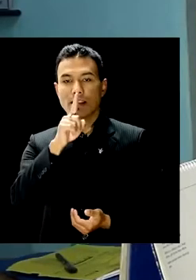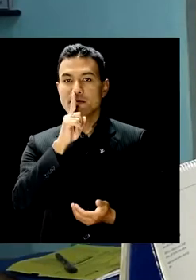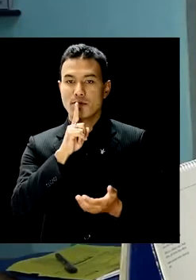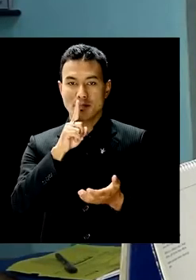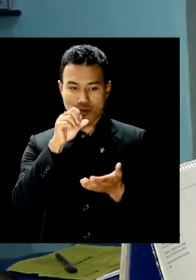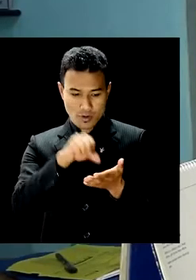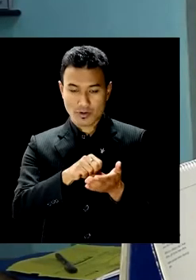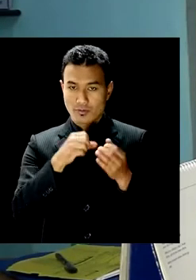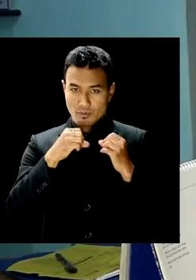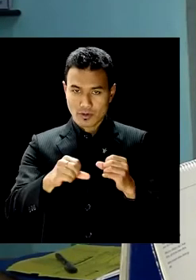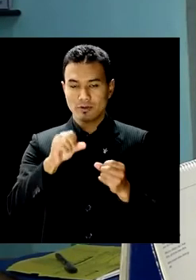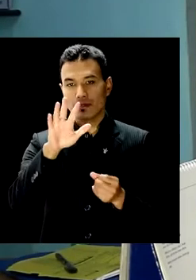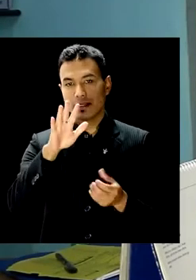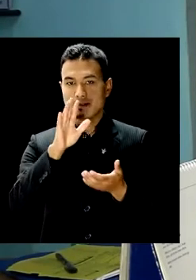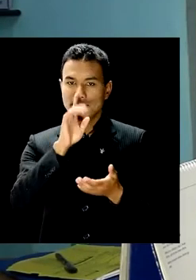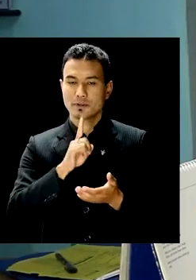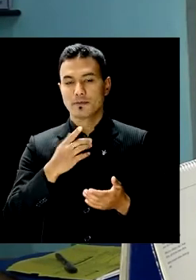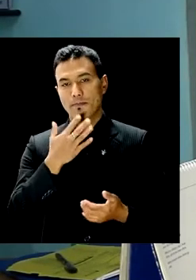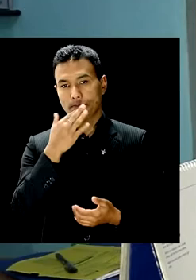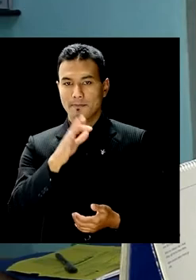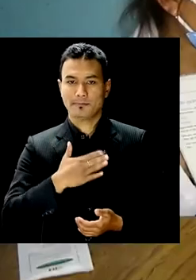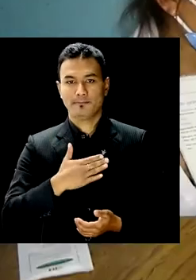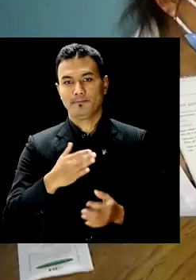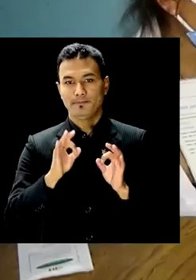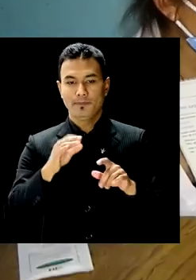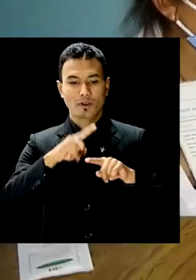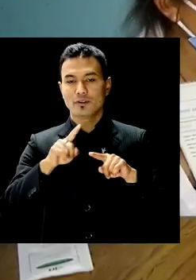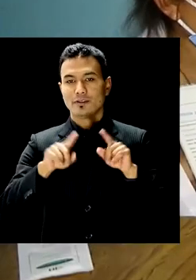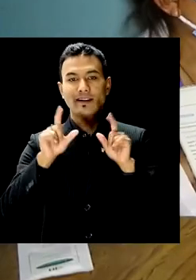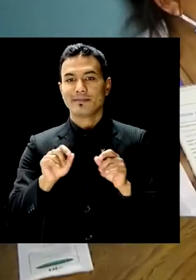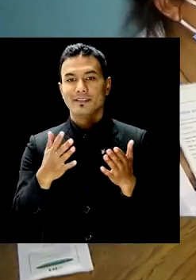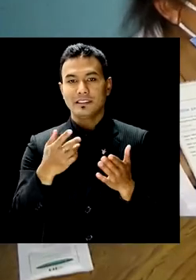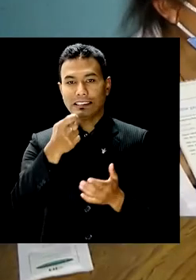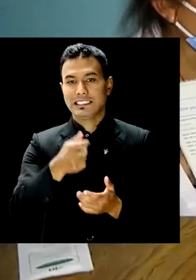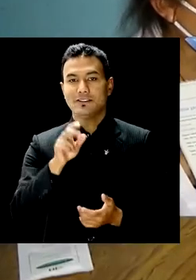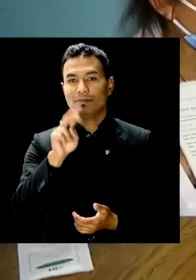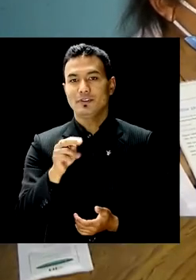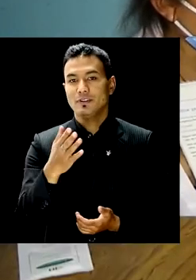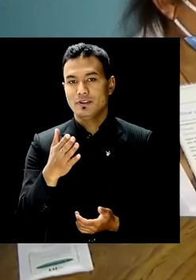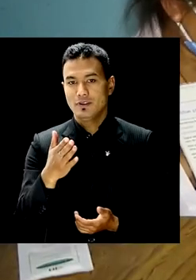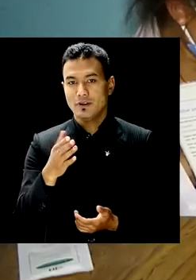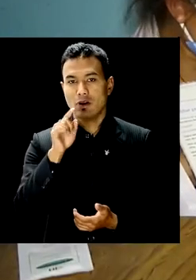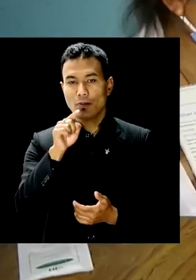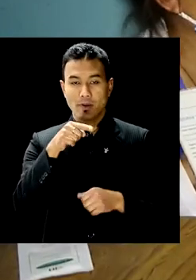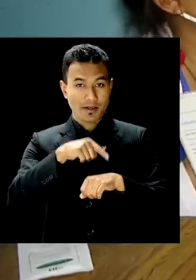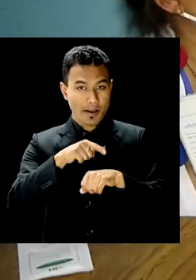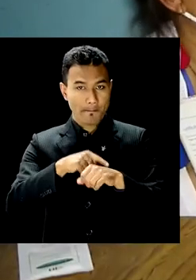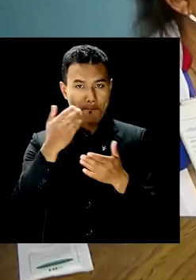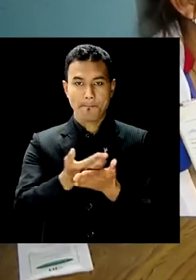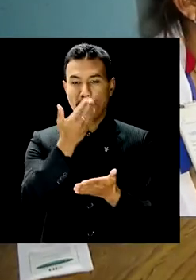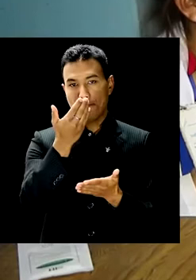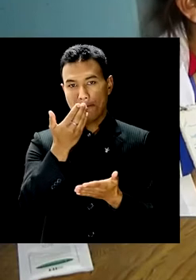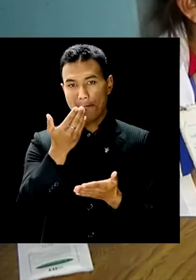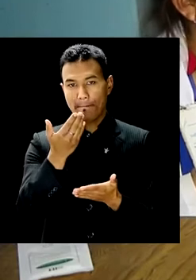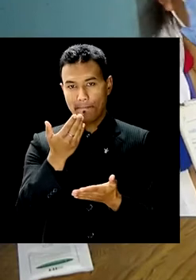राखेपछि 5 वर्ष ढुक्क भयो है, अनि खर्च लागेन, बुझ्नुभयो नि, किन्नु परेन है, अनि तपाईँको टाइमको